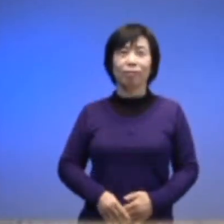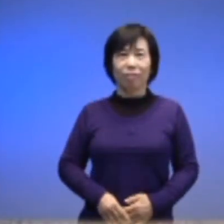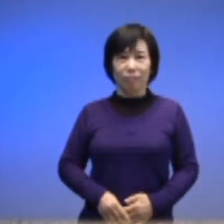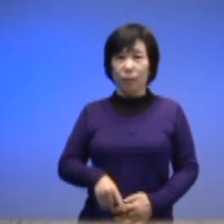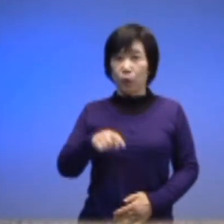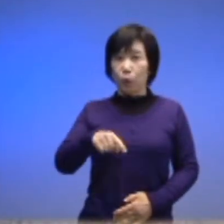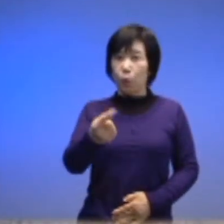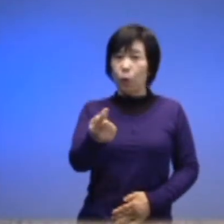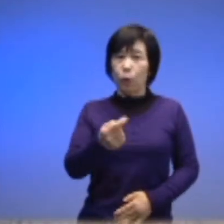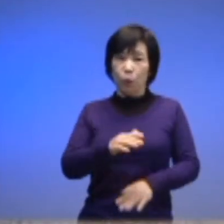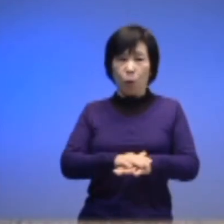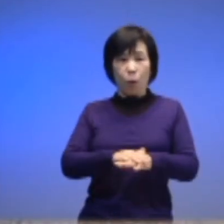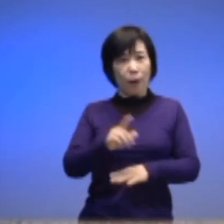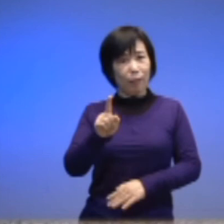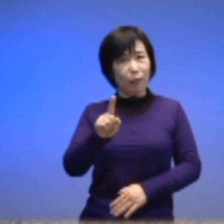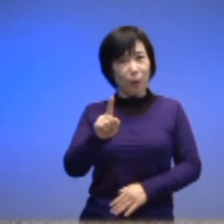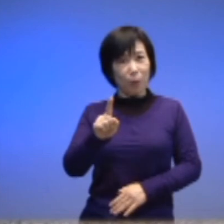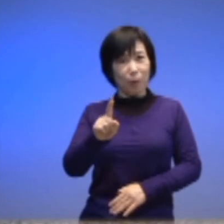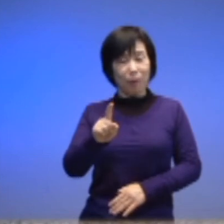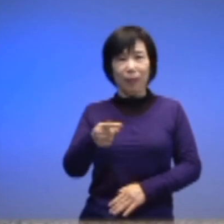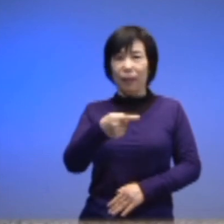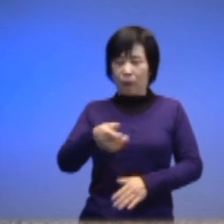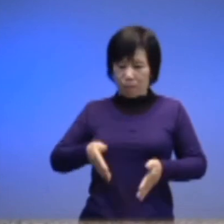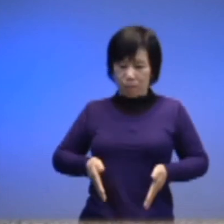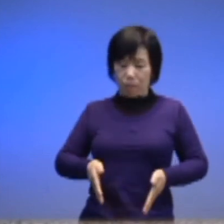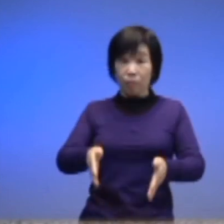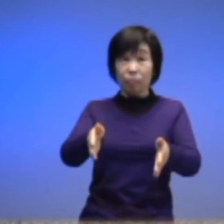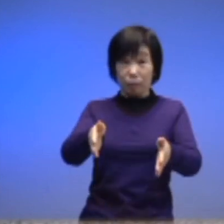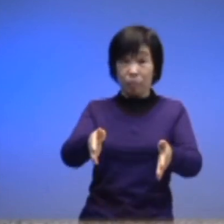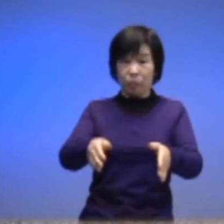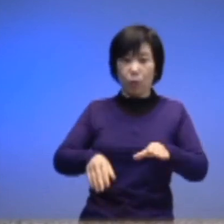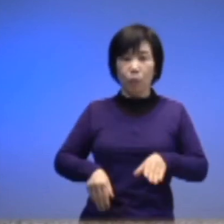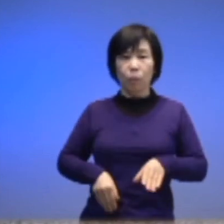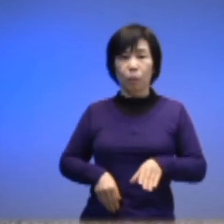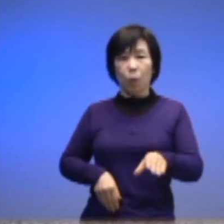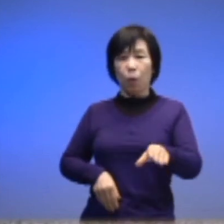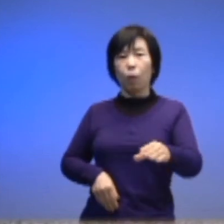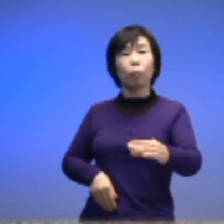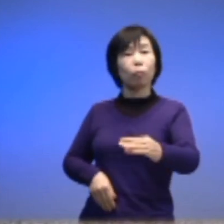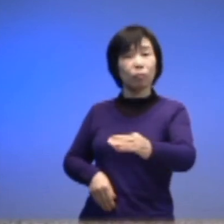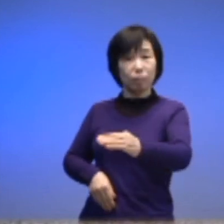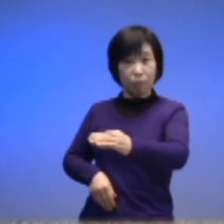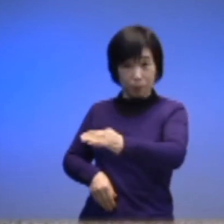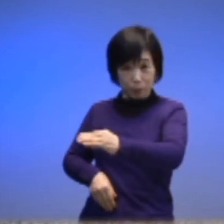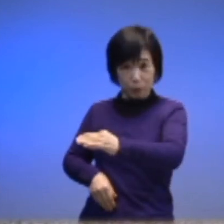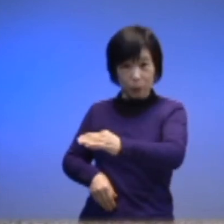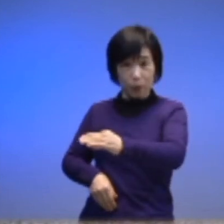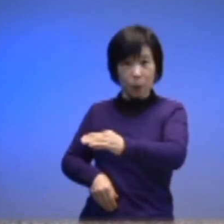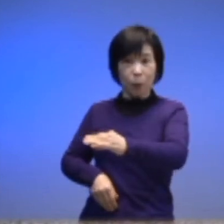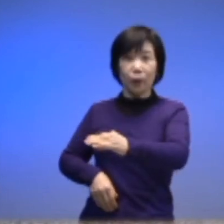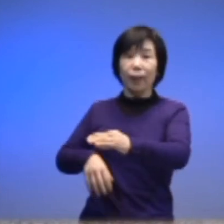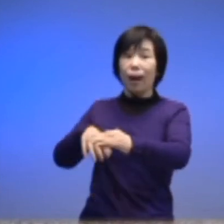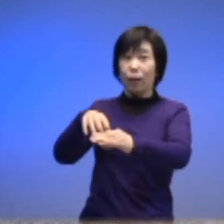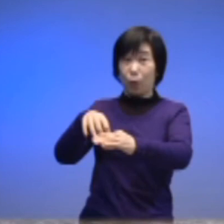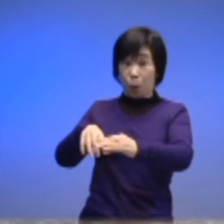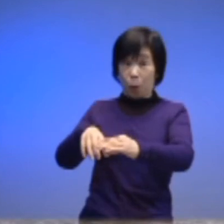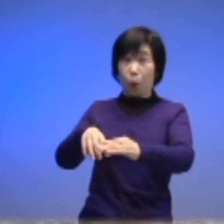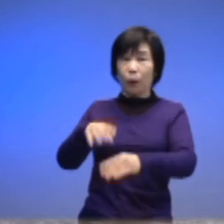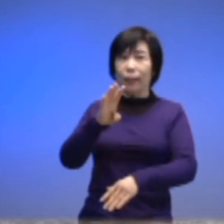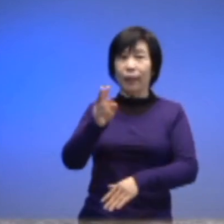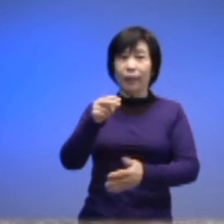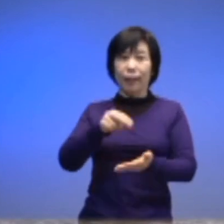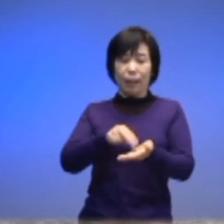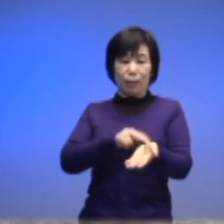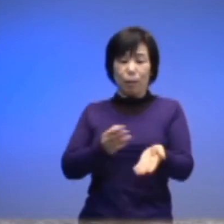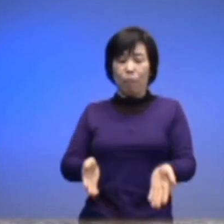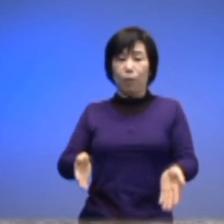南部丘陵公園へは国道1号から県道宮島橋線を西に向かい、県立総